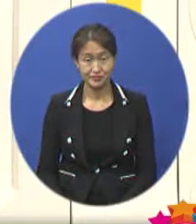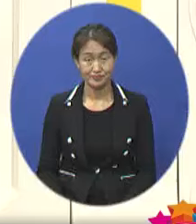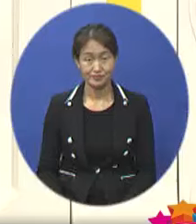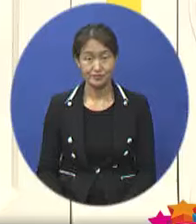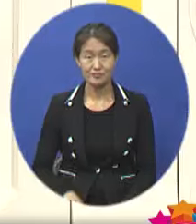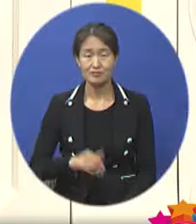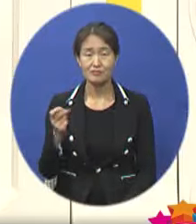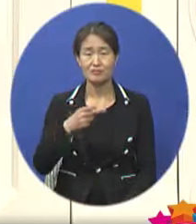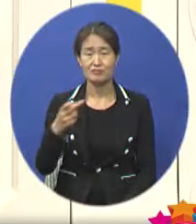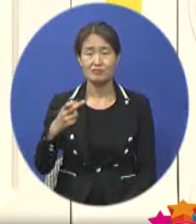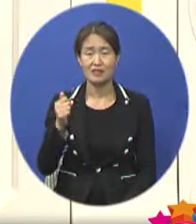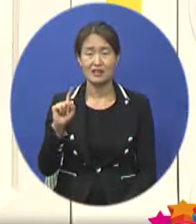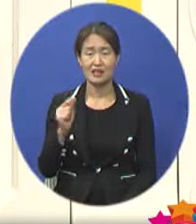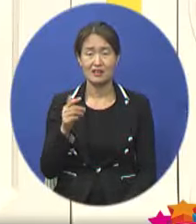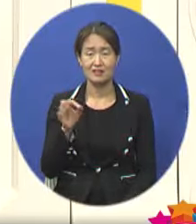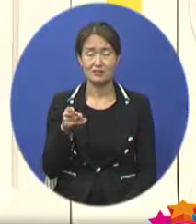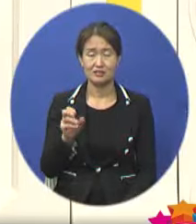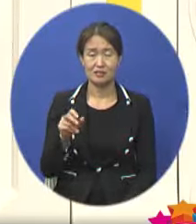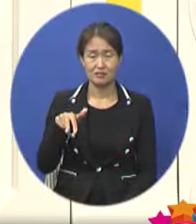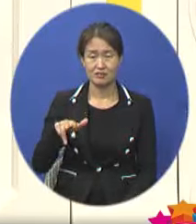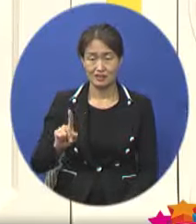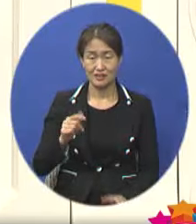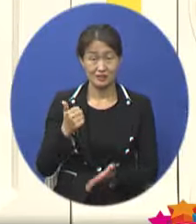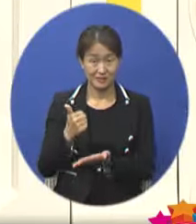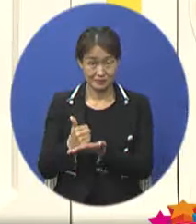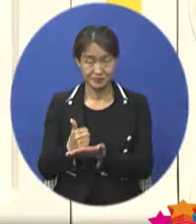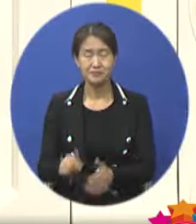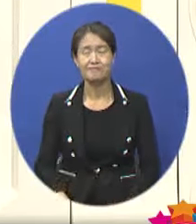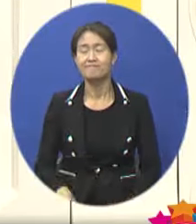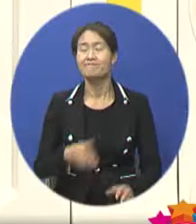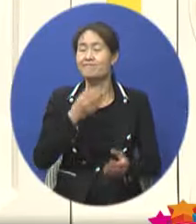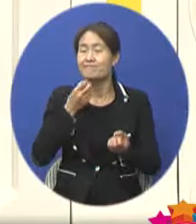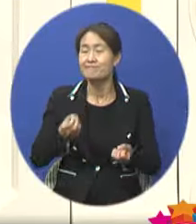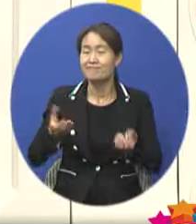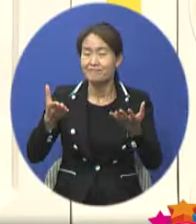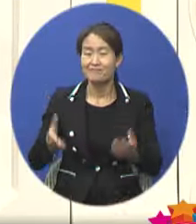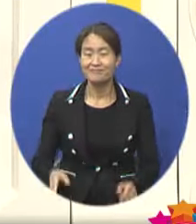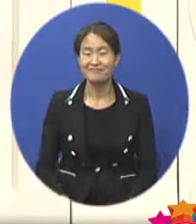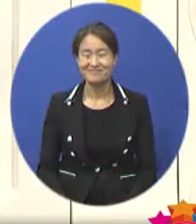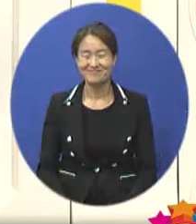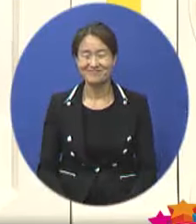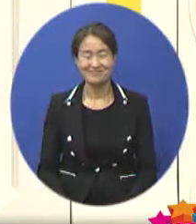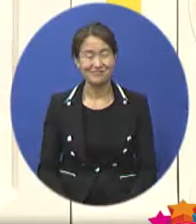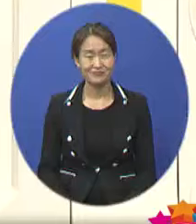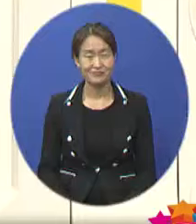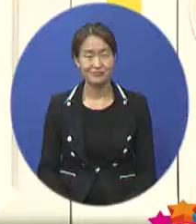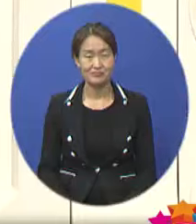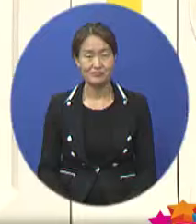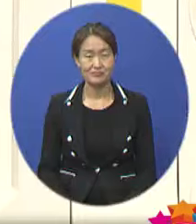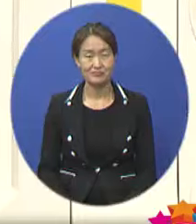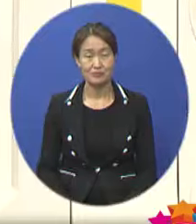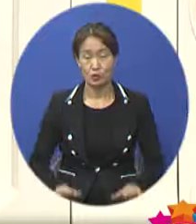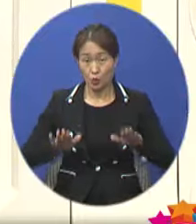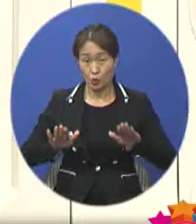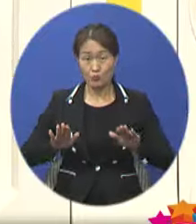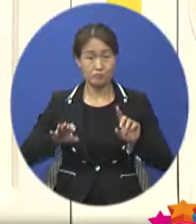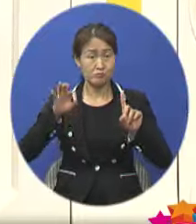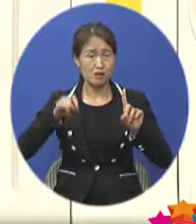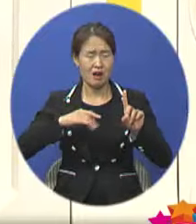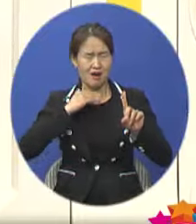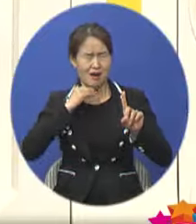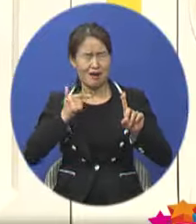두구두구두구두구! 짜잔! 오! 12번 한영자님 축하드립니다. 네, 네, 네 축하드립니다. 네. 네, 자, 오늘의 장원